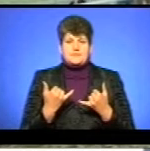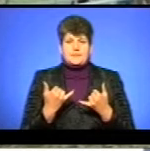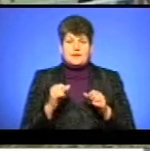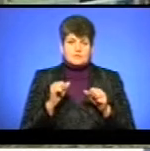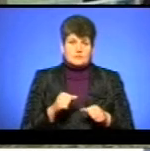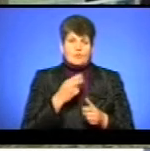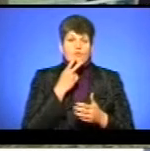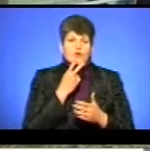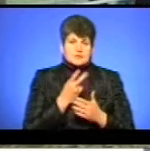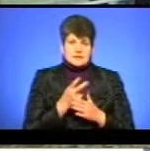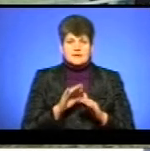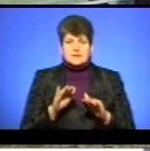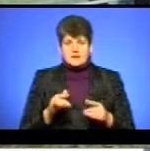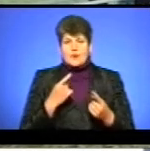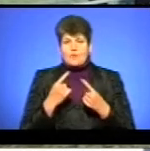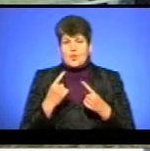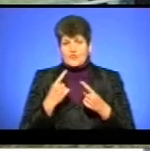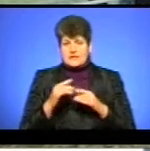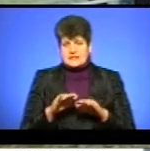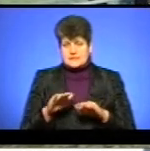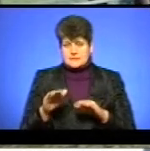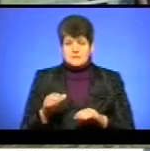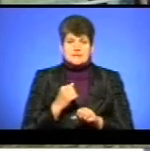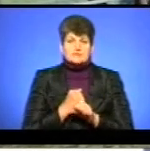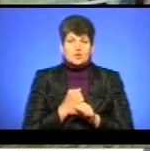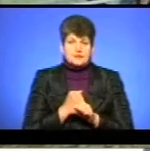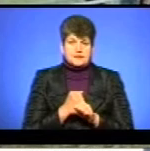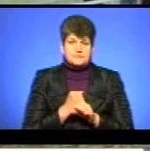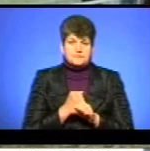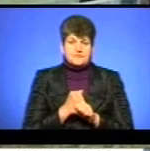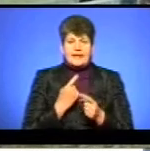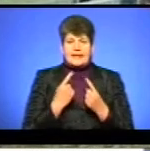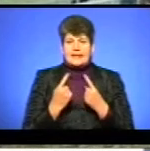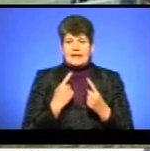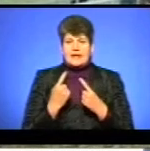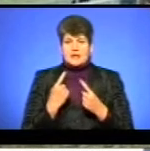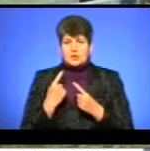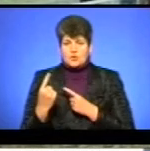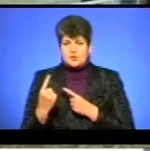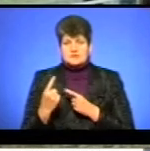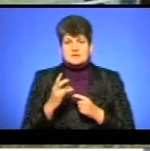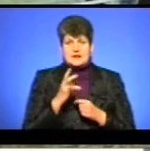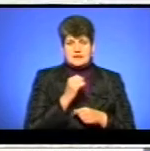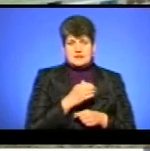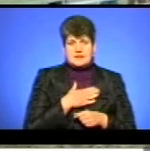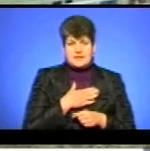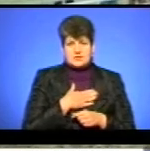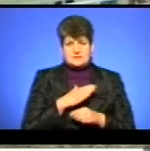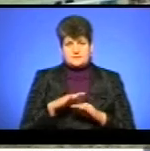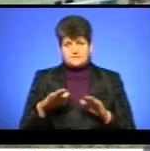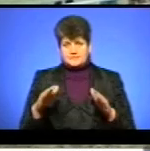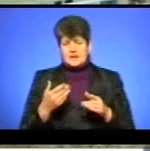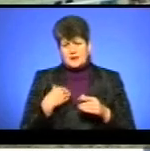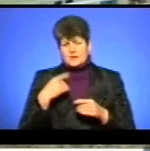показати дітям, поговорити з дітьми, зробити діалог з Настею і нашими гімнастами. І я думаю,